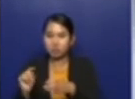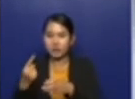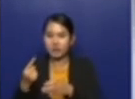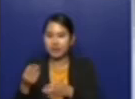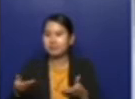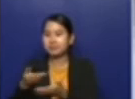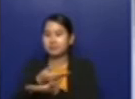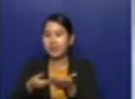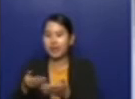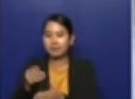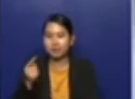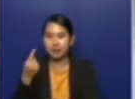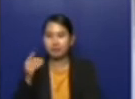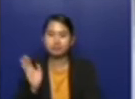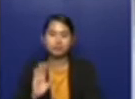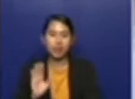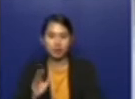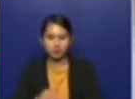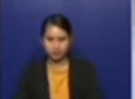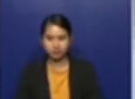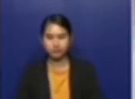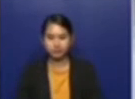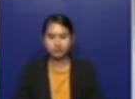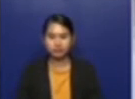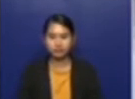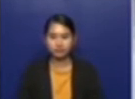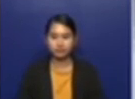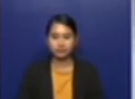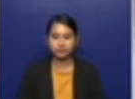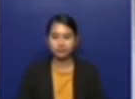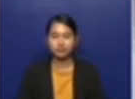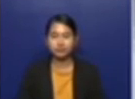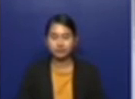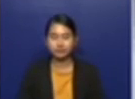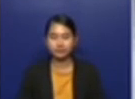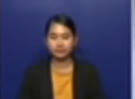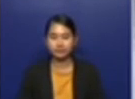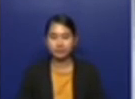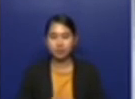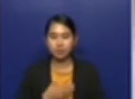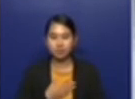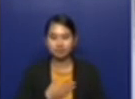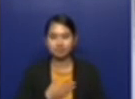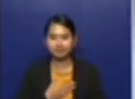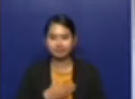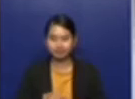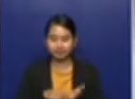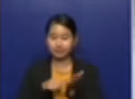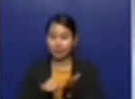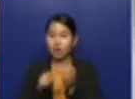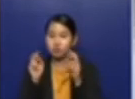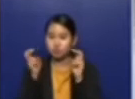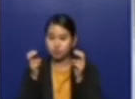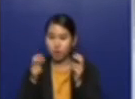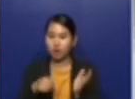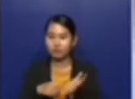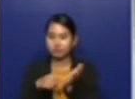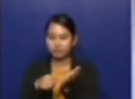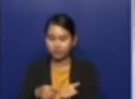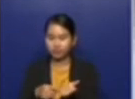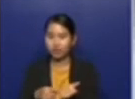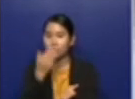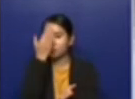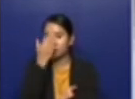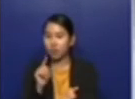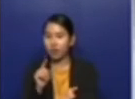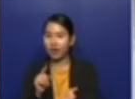ารณาเรื่องนี้ ท่านประธานที่เคารพครับผมจึงได้นำเสนอญัตตินี้เพื่อให้สภา